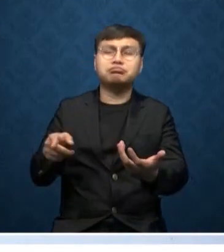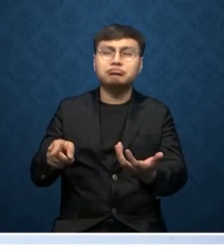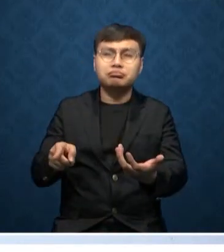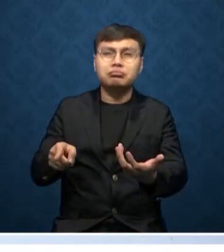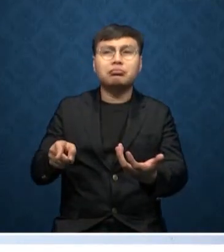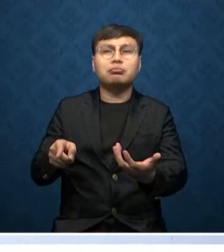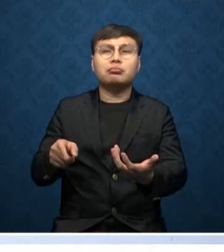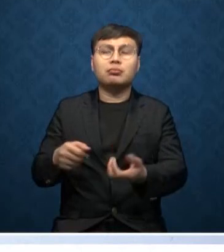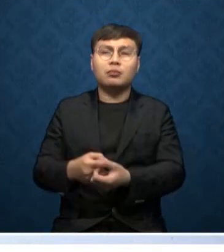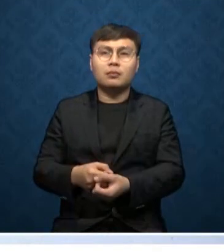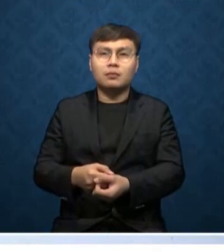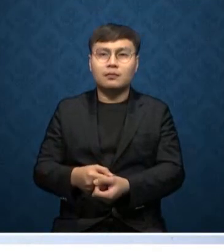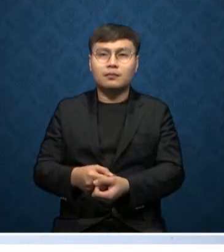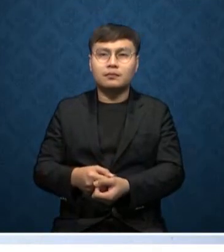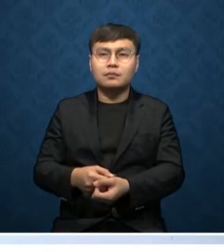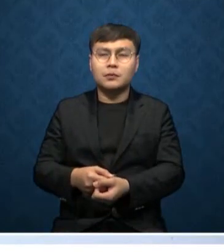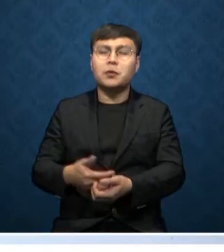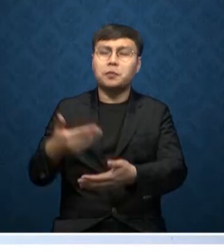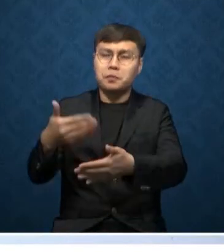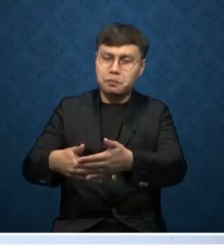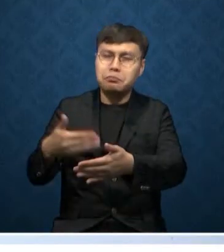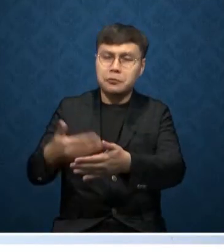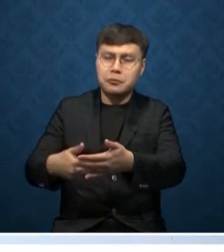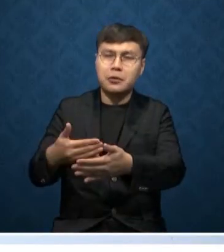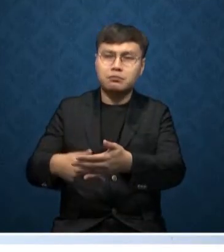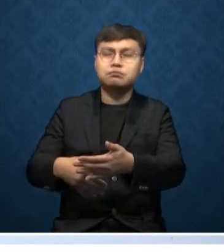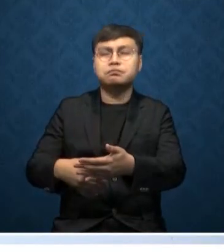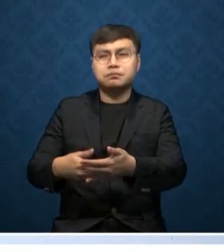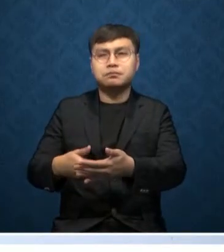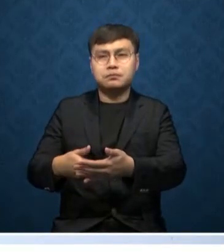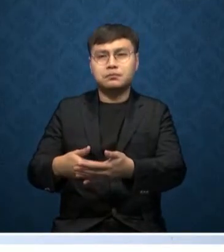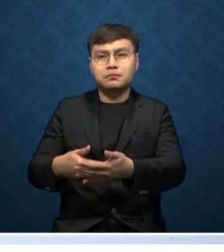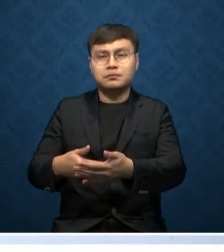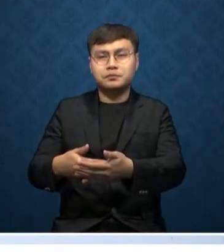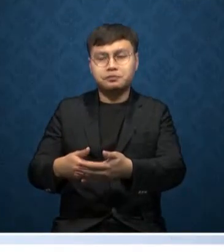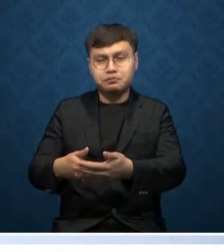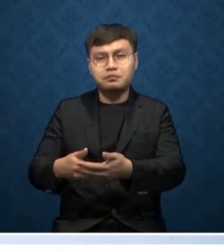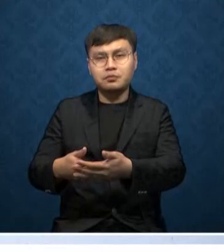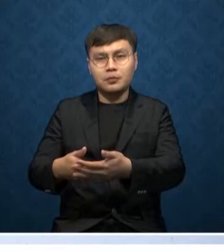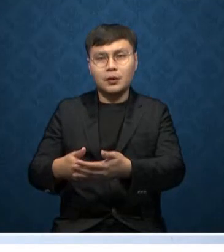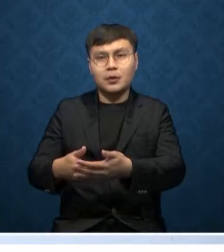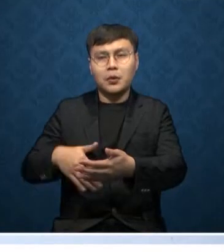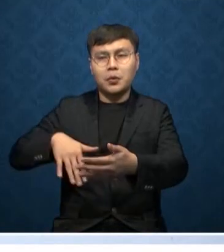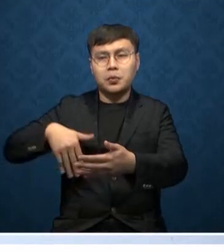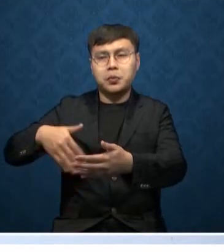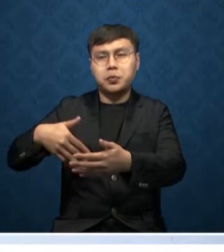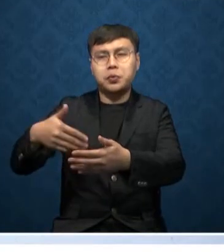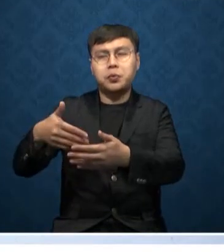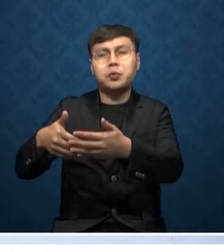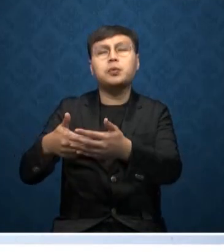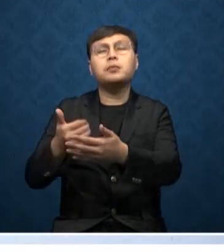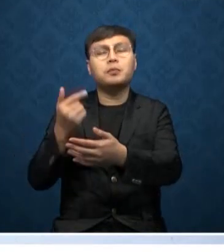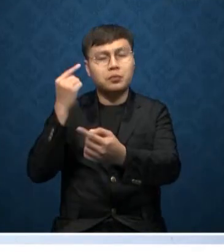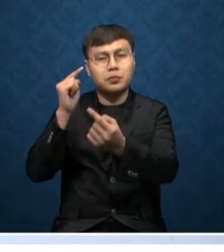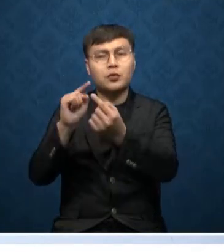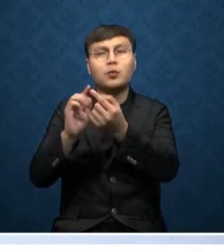ทำให้มีมีอุปสรรคพอสมควรนะครับในการที่จะทำให้ทุกอย่างเนี่ยวิ่งไปสู่การตอบเป้าหมายของ